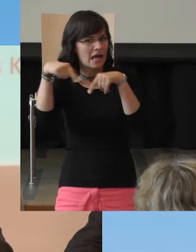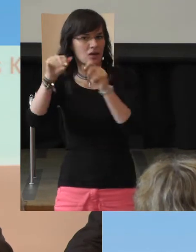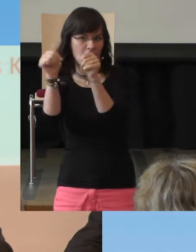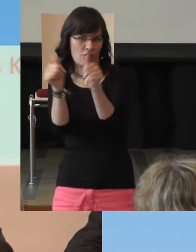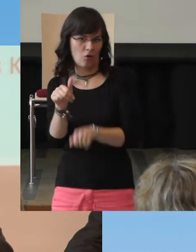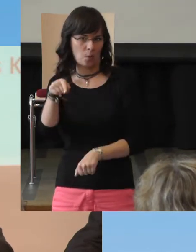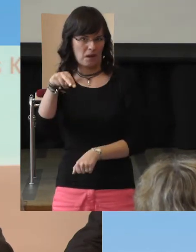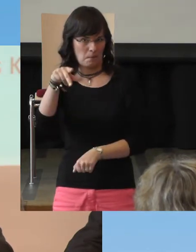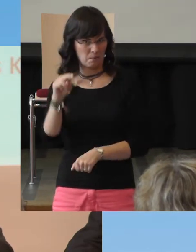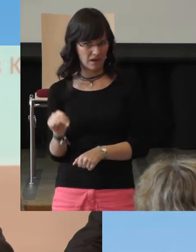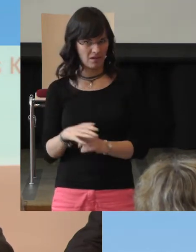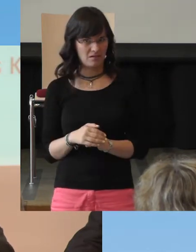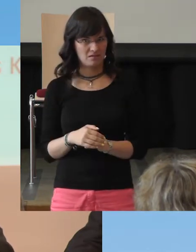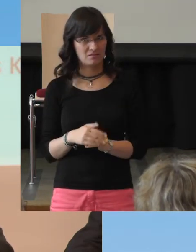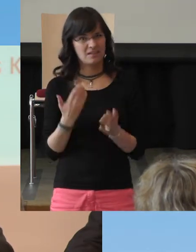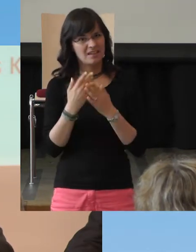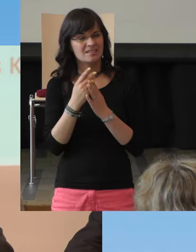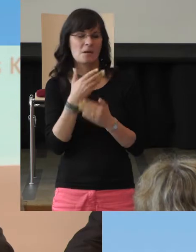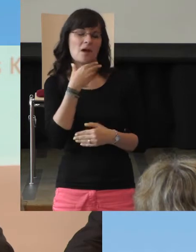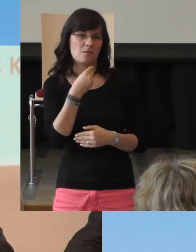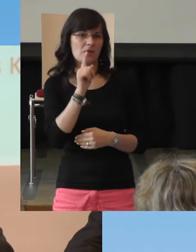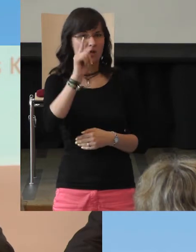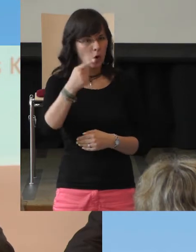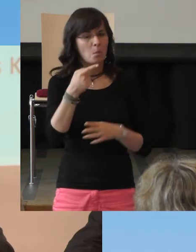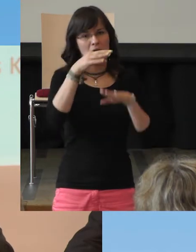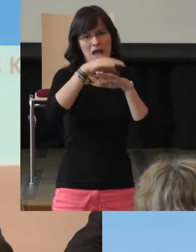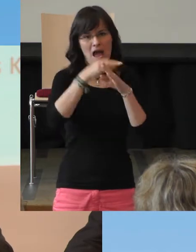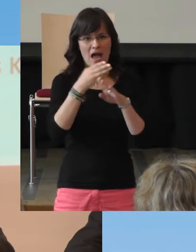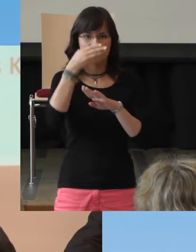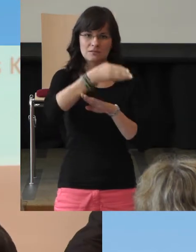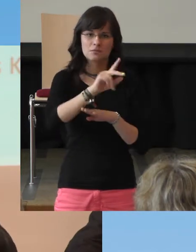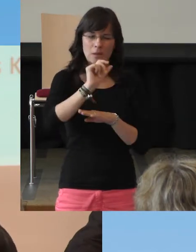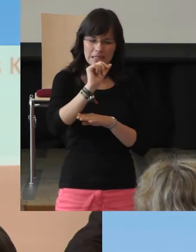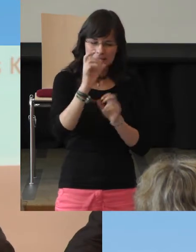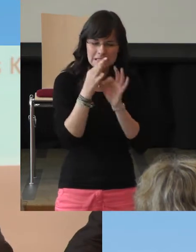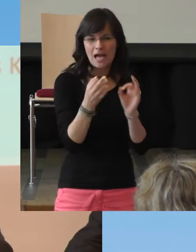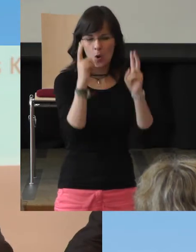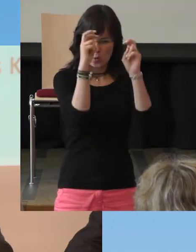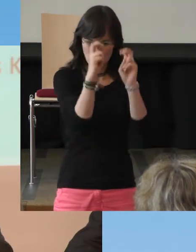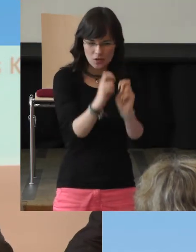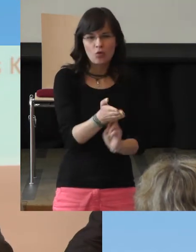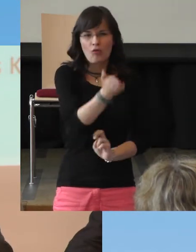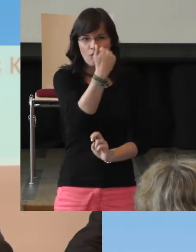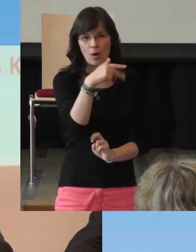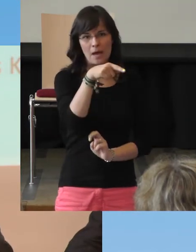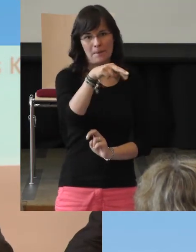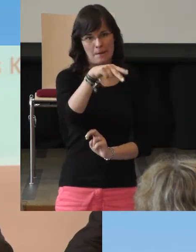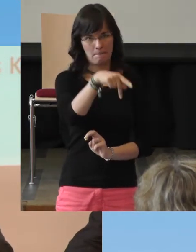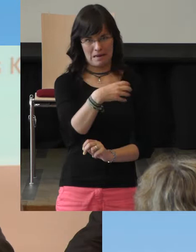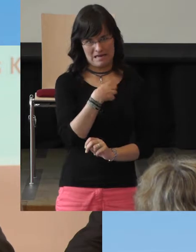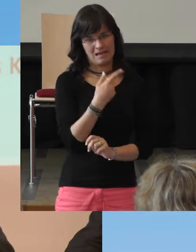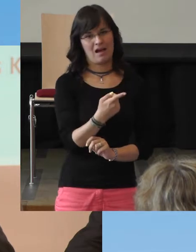anstrengend unternehmen falls nicht schon gesehen die Ursache abzuklären um eine möglicherweise behandelbare Polyneuropathie festzustellen.